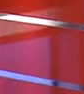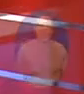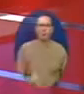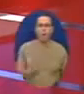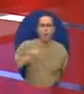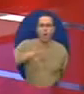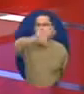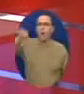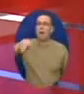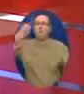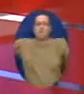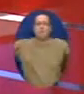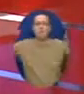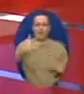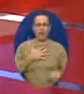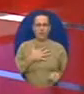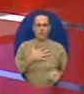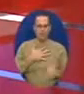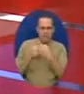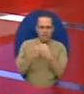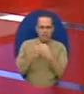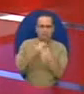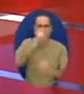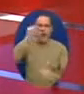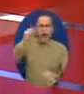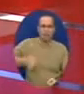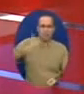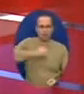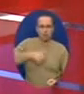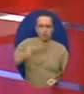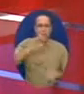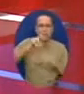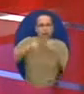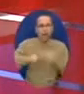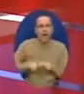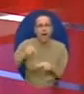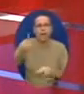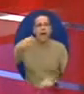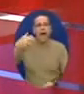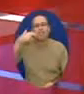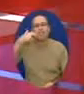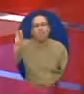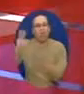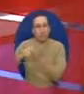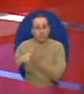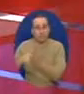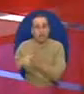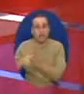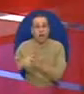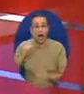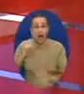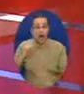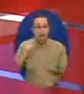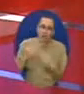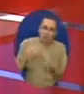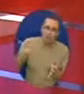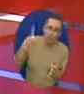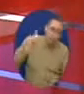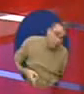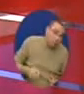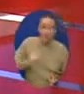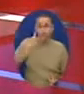לא כולם בפריפריה אהבו את המאבק שניהלו ראשי רשויות למען השארת הטבות המס שניתנו להם. אבל בלי קשר לנחיצות או לאי